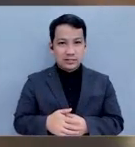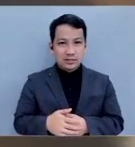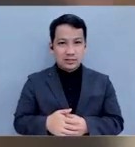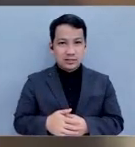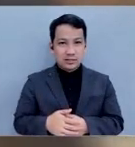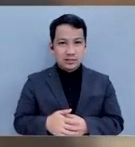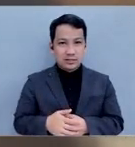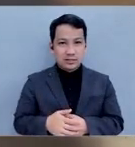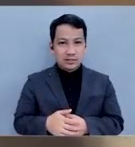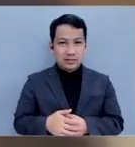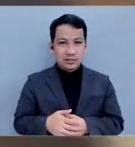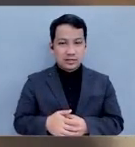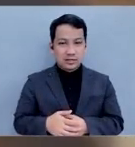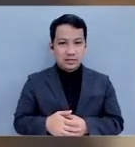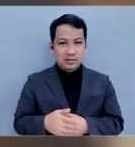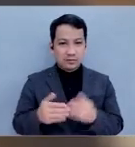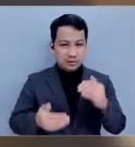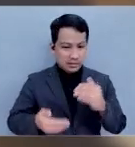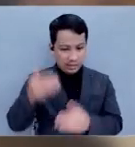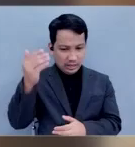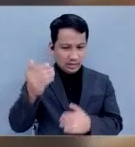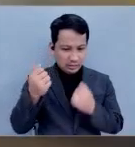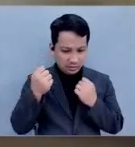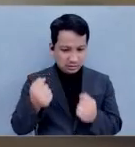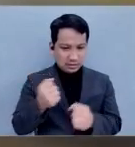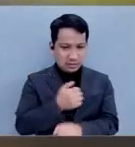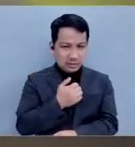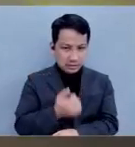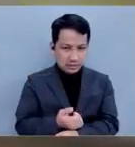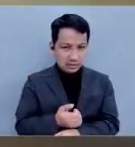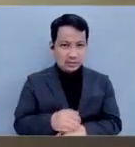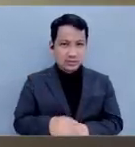rin! Pataasan ng energy!